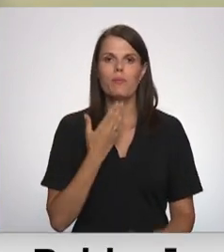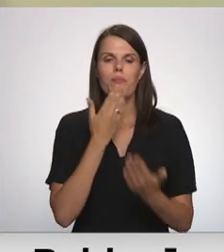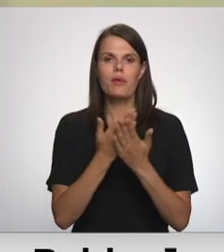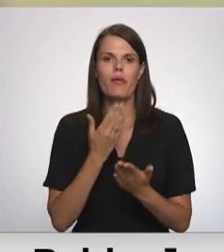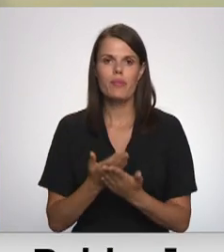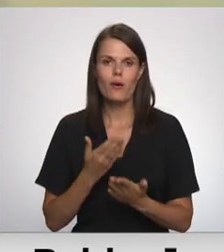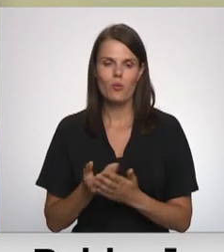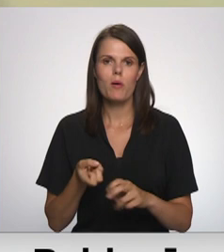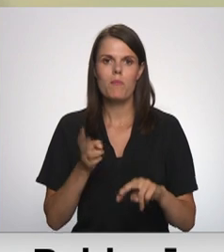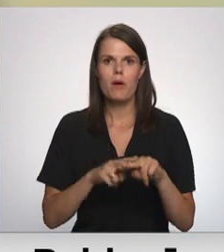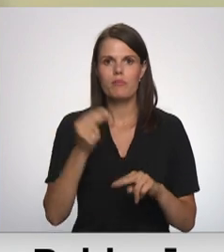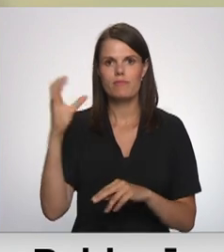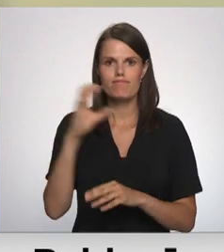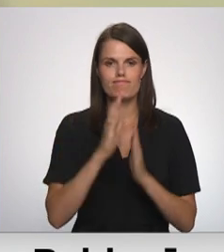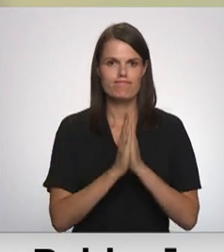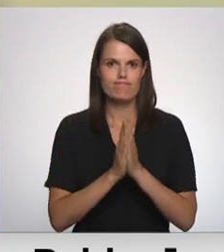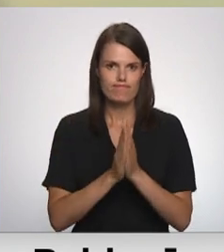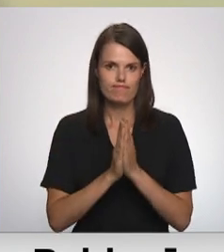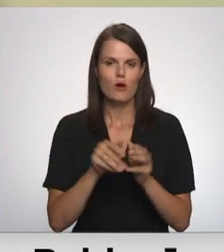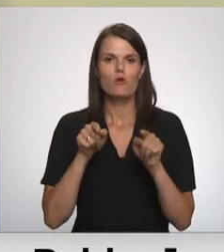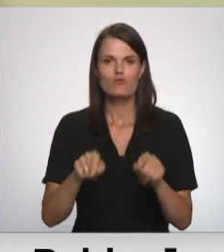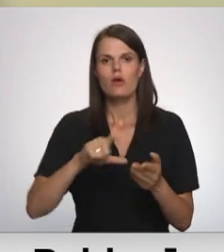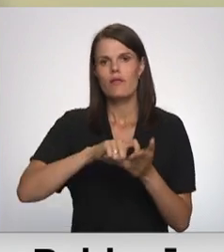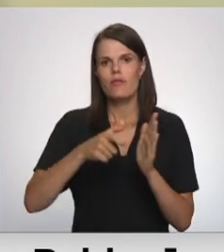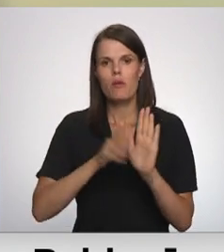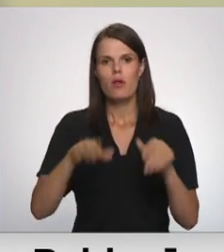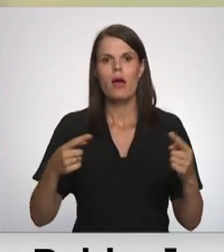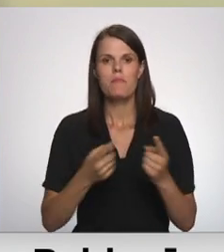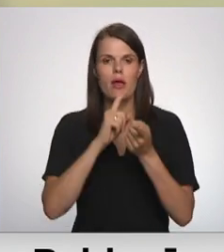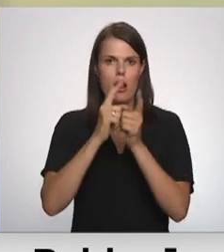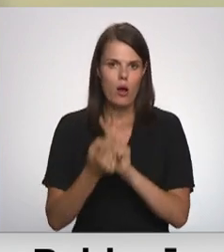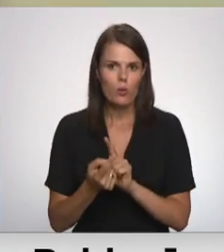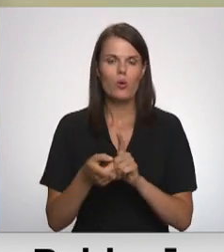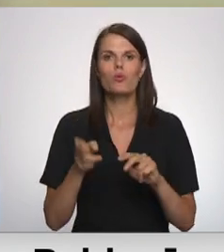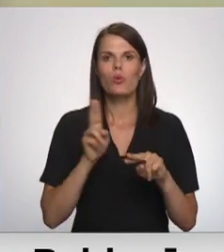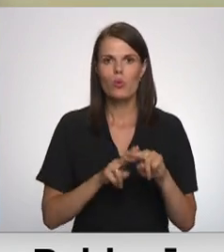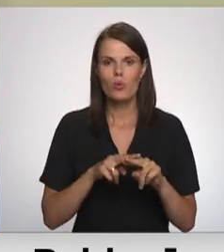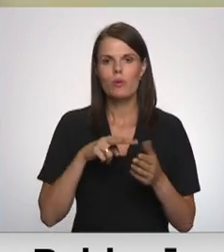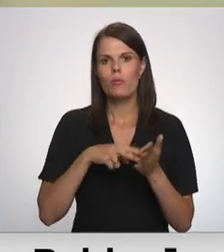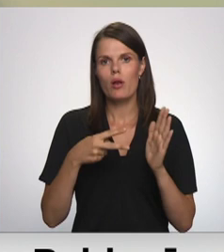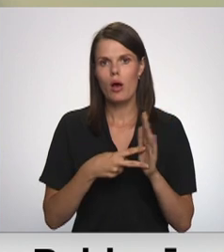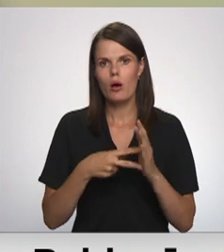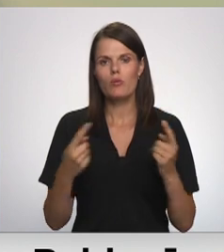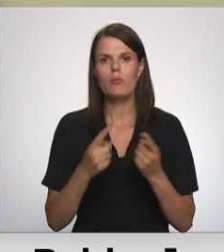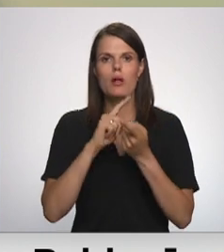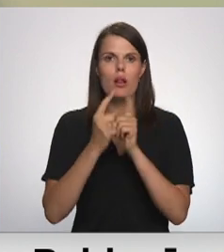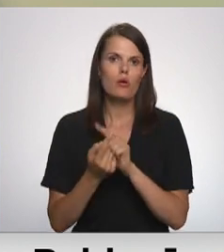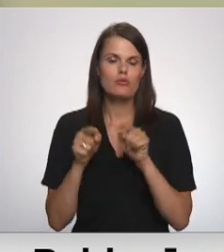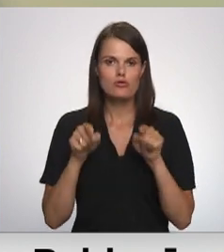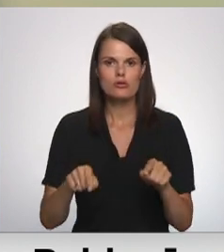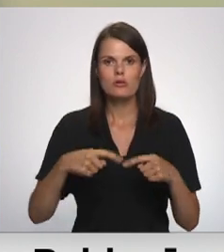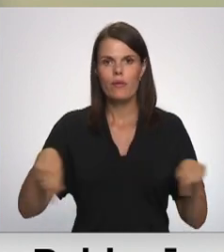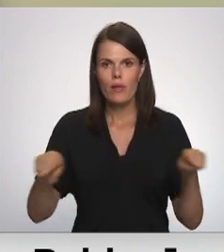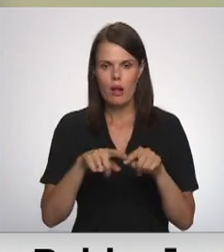pieteikumi pēc papildus finansējuma šo telpu pielāgošanai, un tas paredz pielāgojot šīs